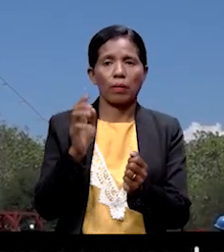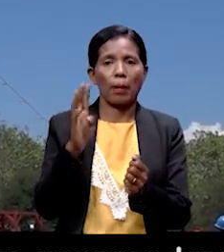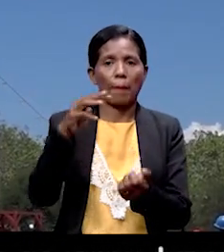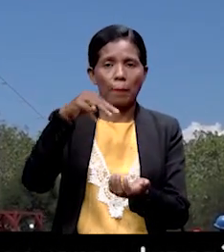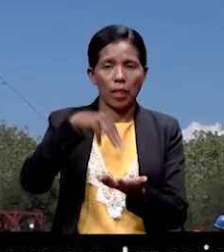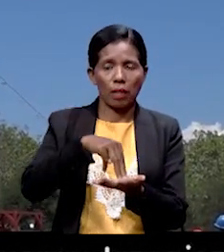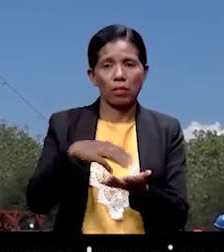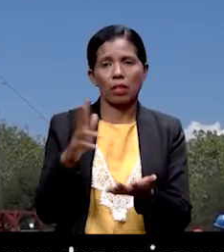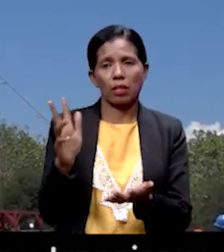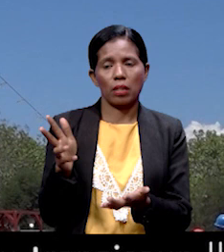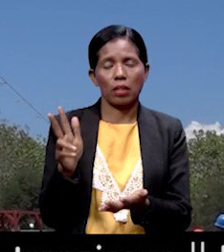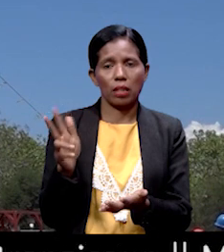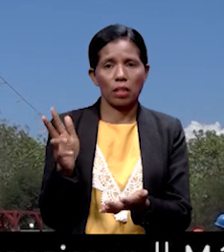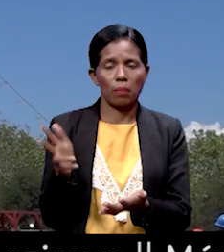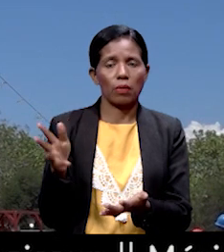bus